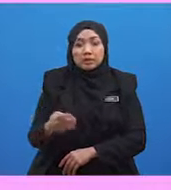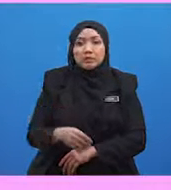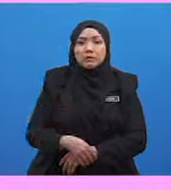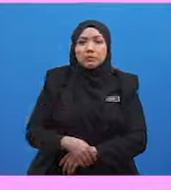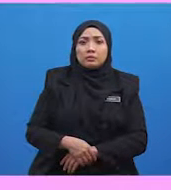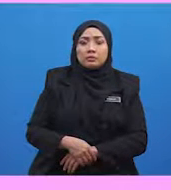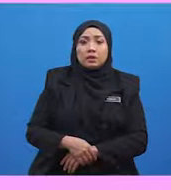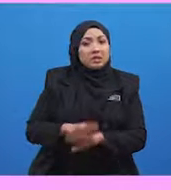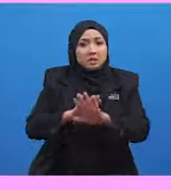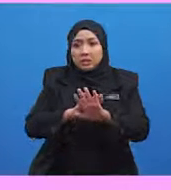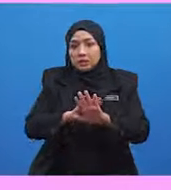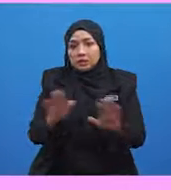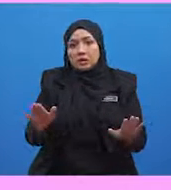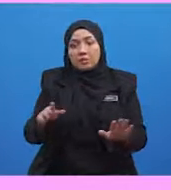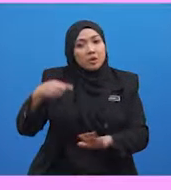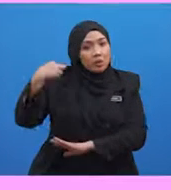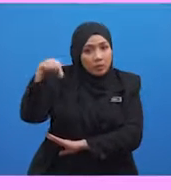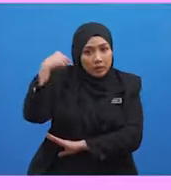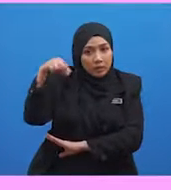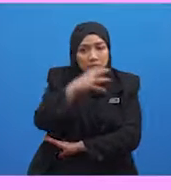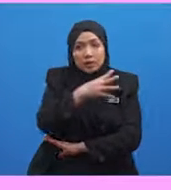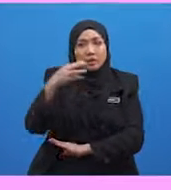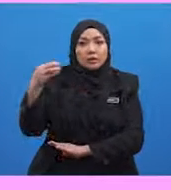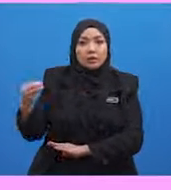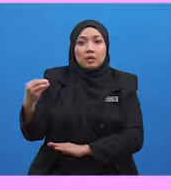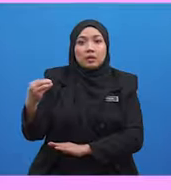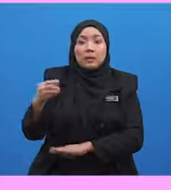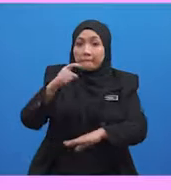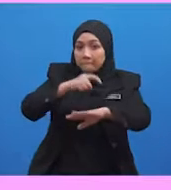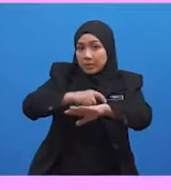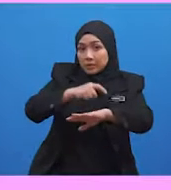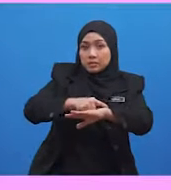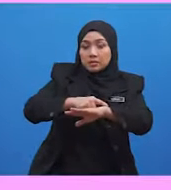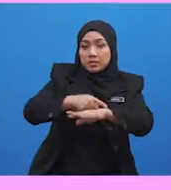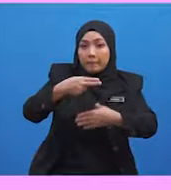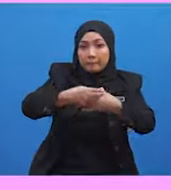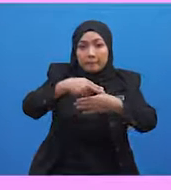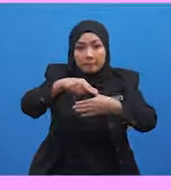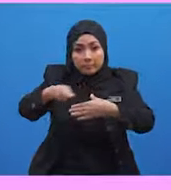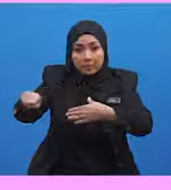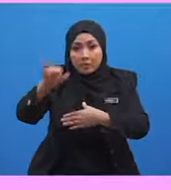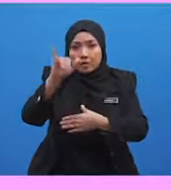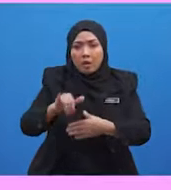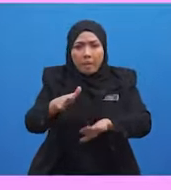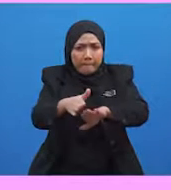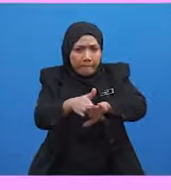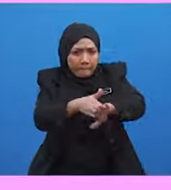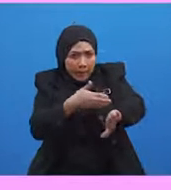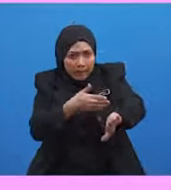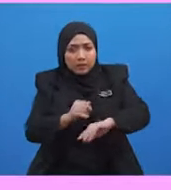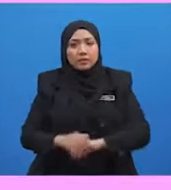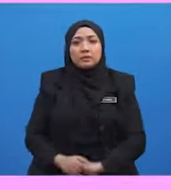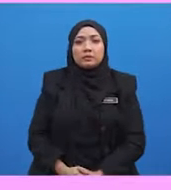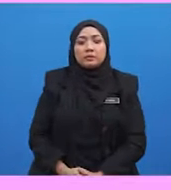yang tidak berkualiti dan masa penghantaran yang lambat.